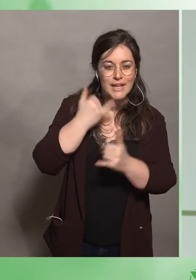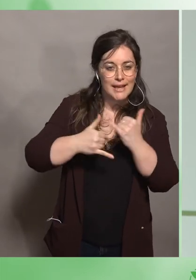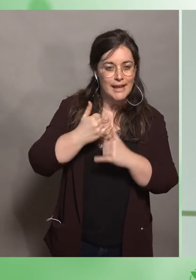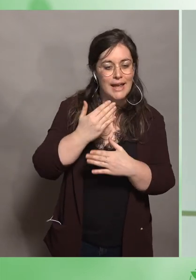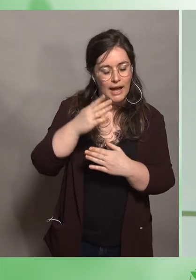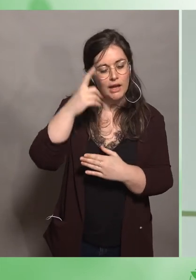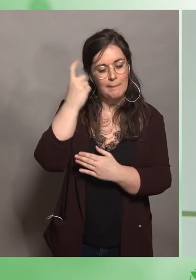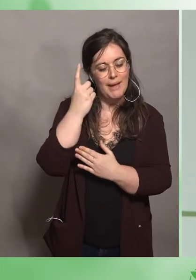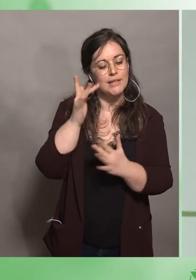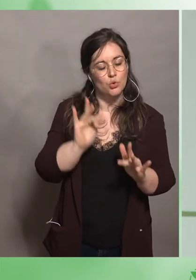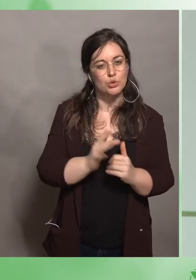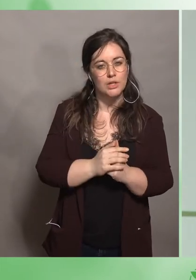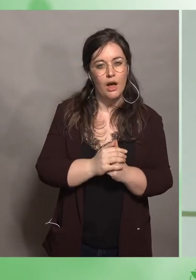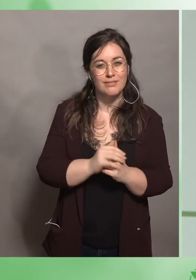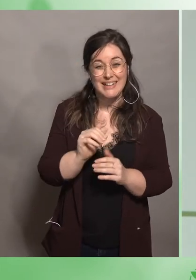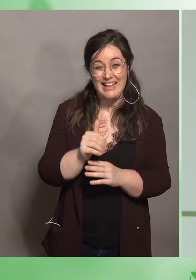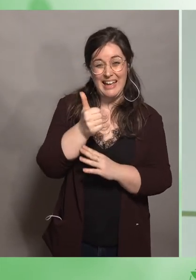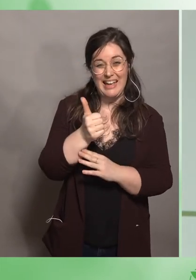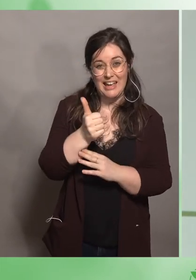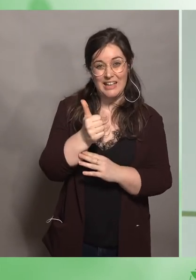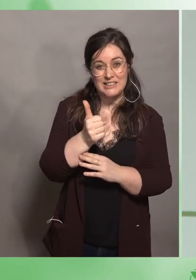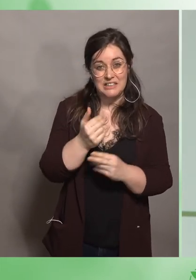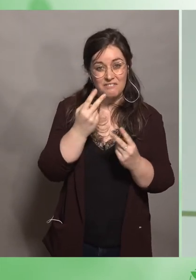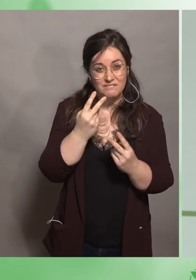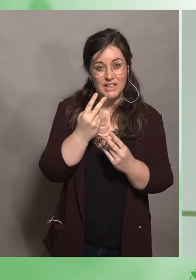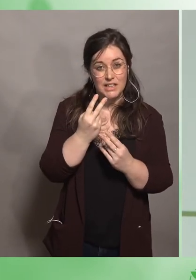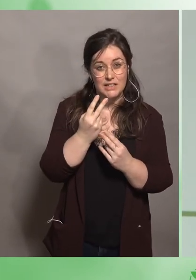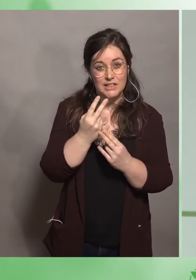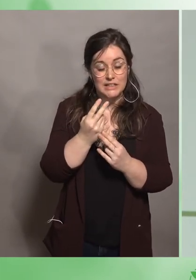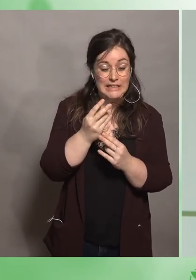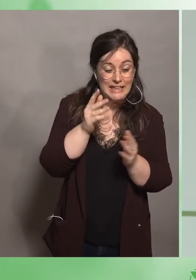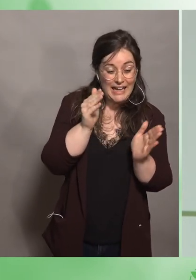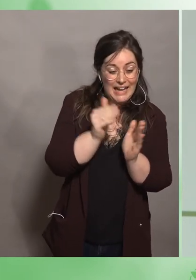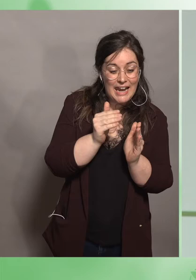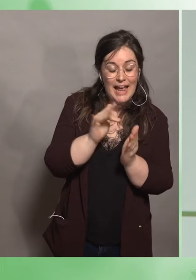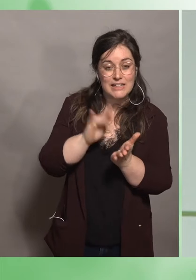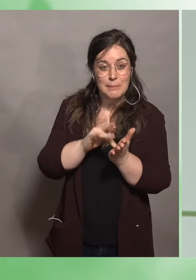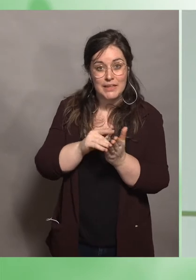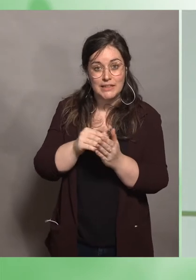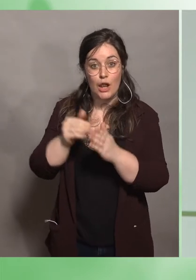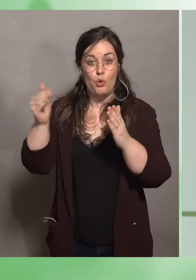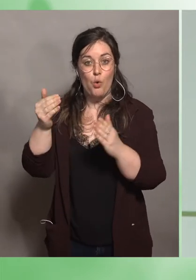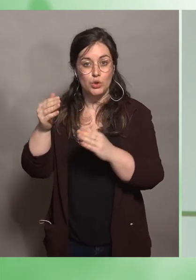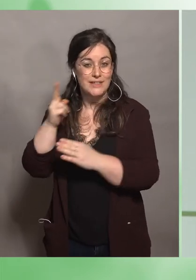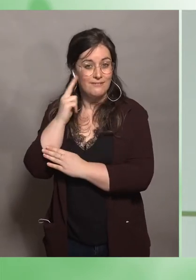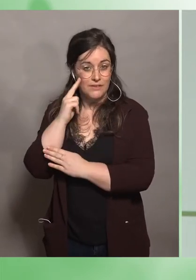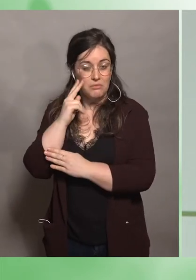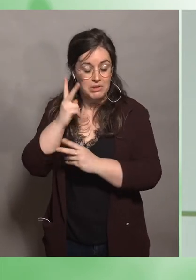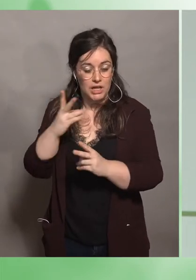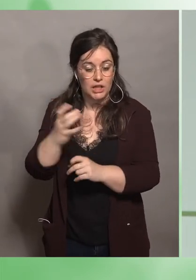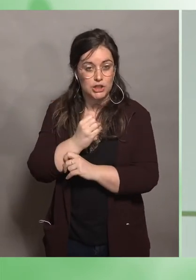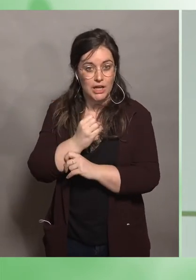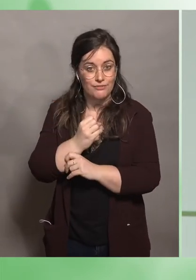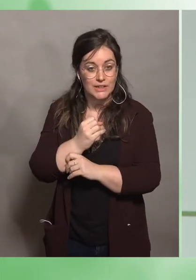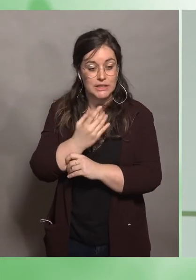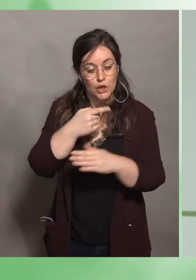sind, dass der allererste Hebel, dass das in kleinen, mittleren und großen Unternehmen funktionieren kann, der